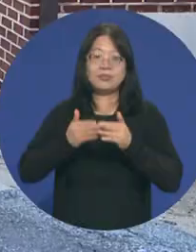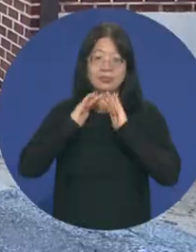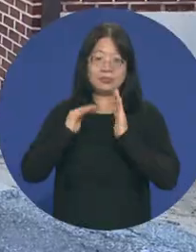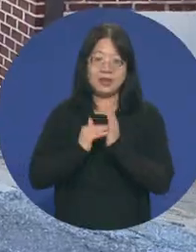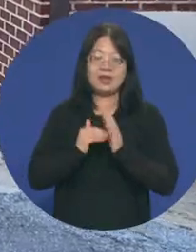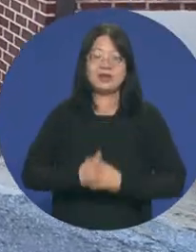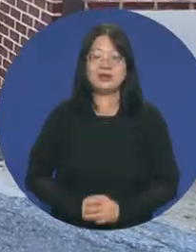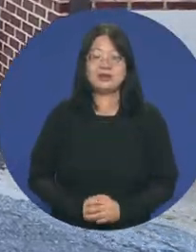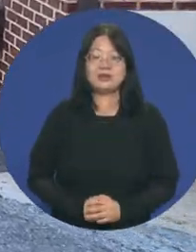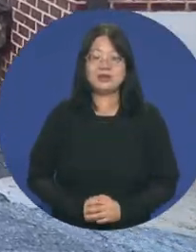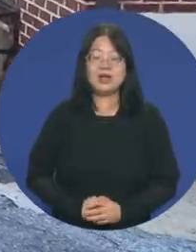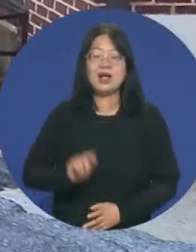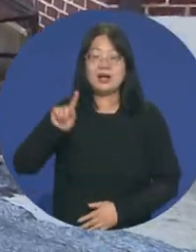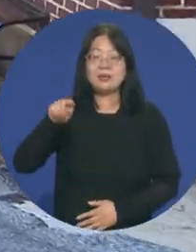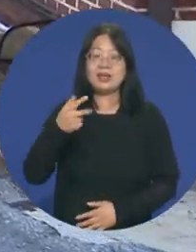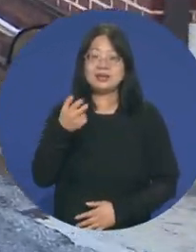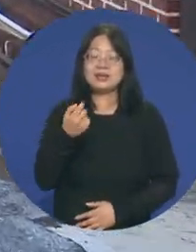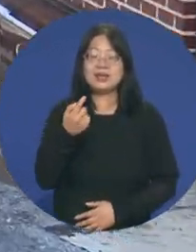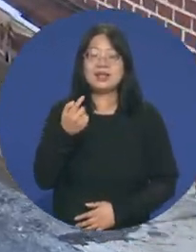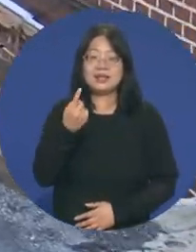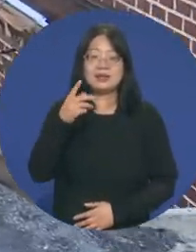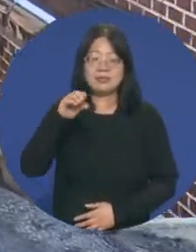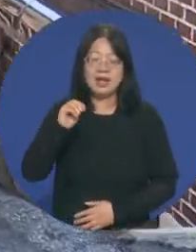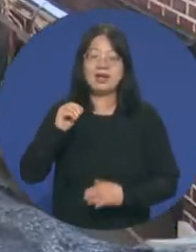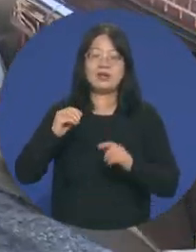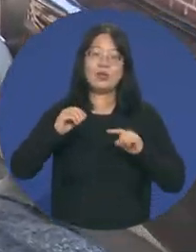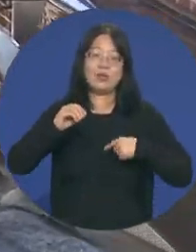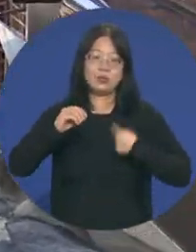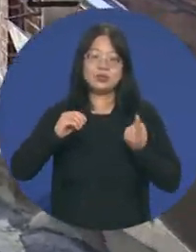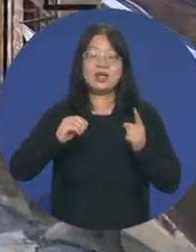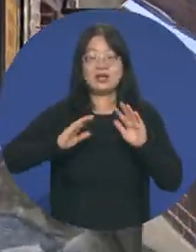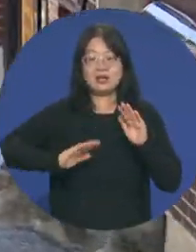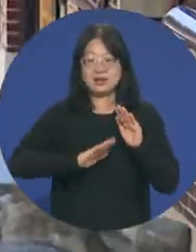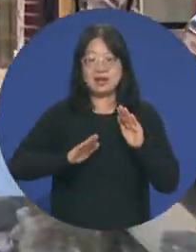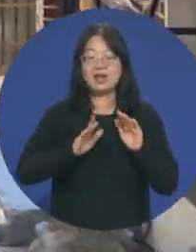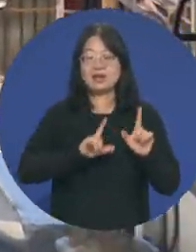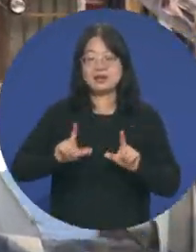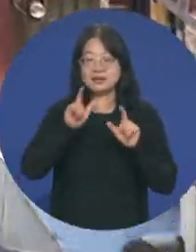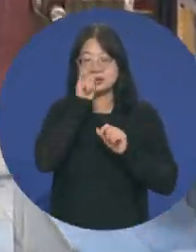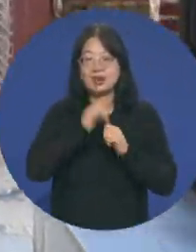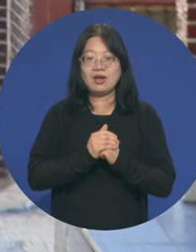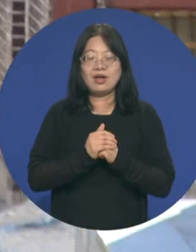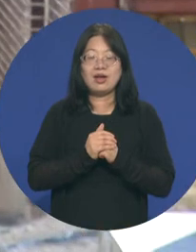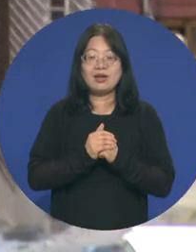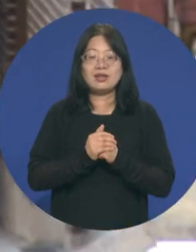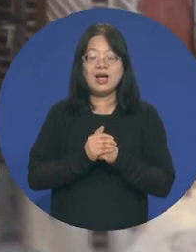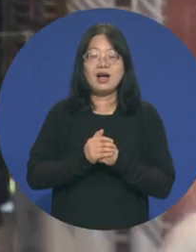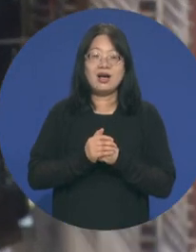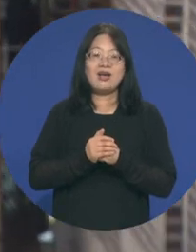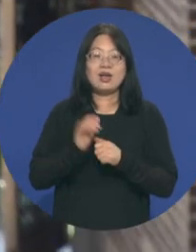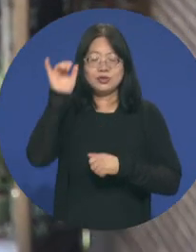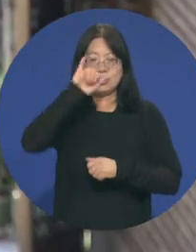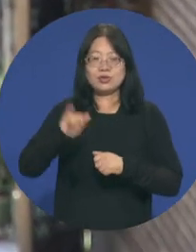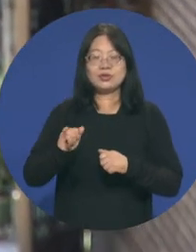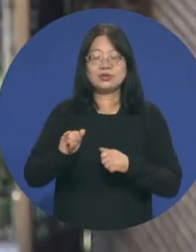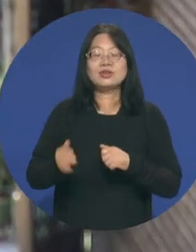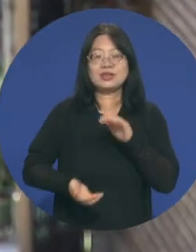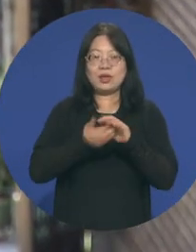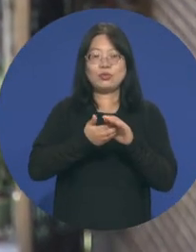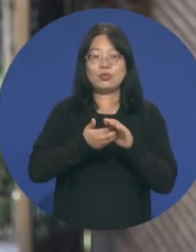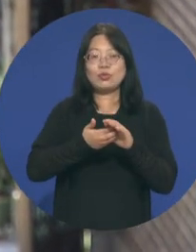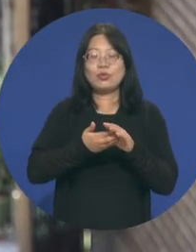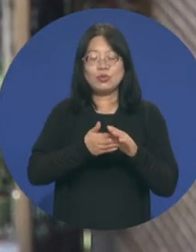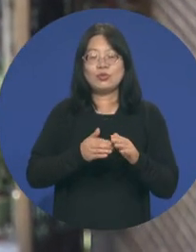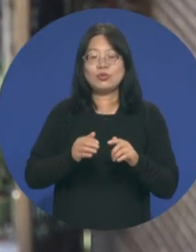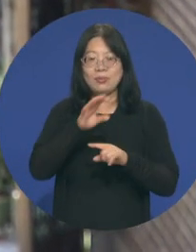경기도 내 1인 가구가 171만 가구를 돌파하면서 2020년부터 해마다 전국 최고치를 경신하고 있습니다. 과연 1인